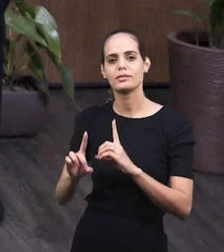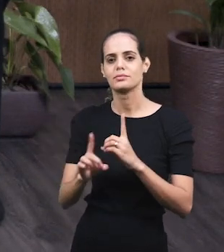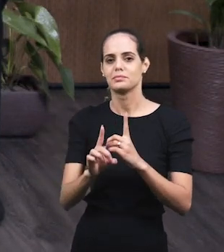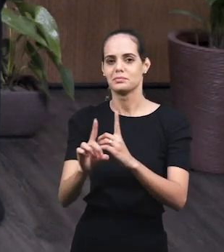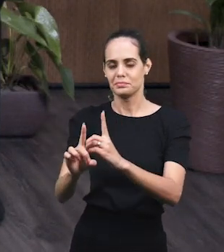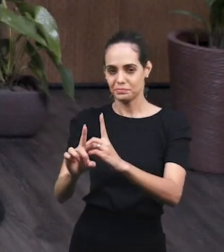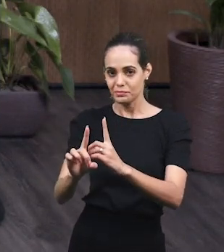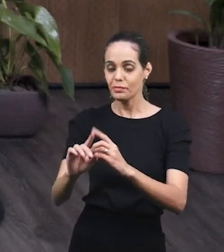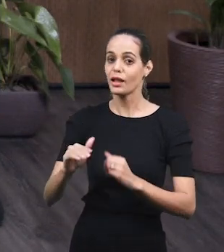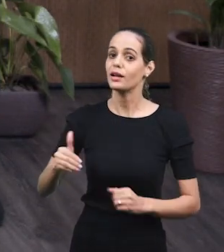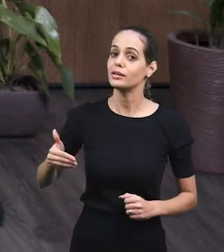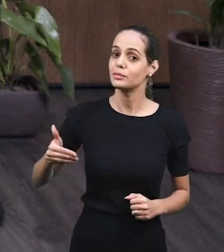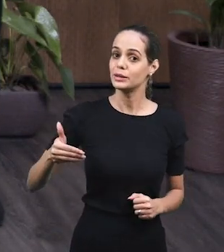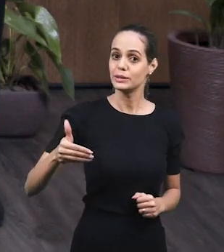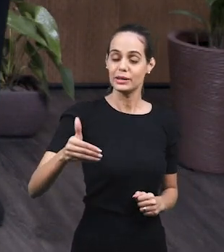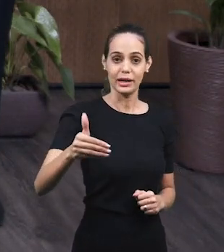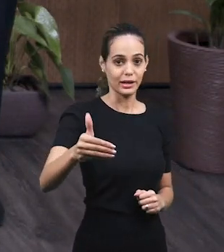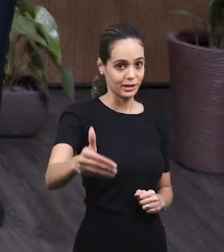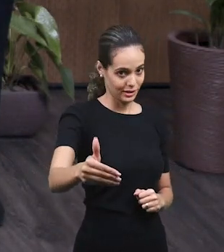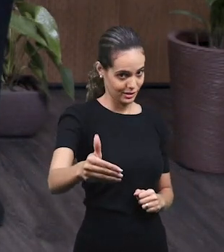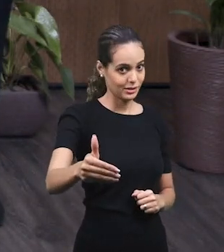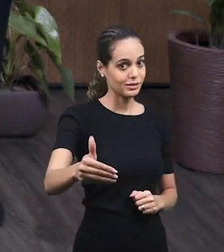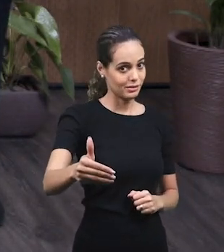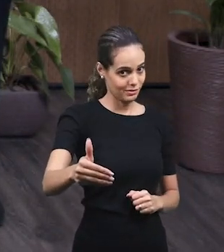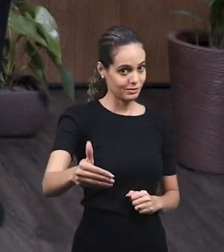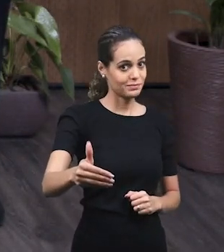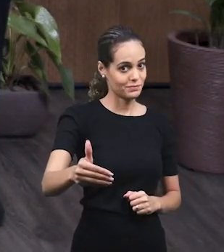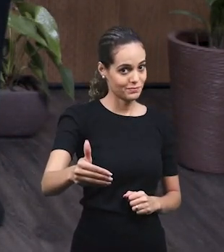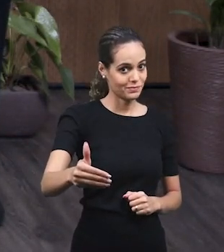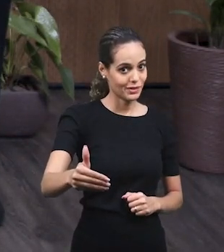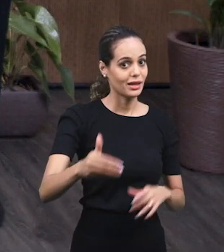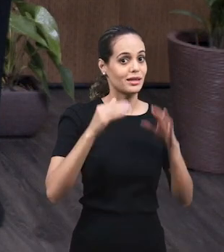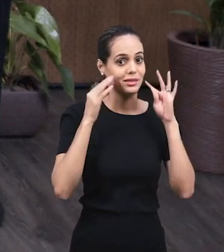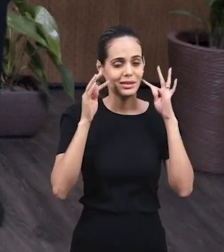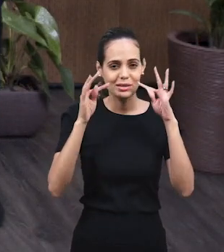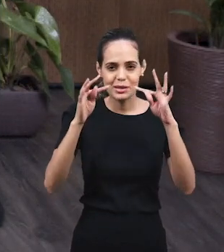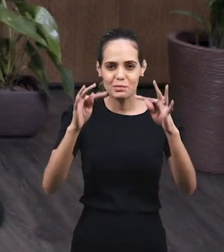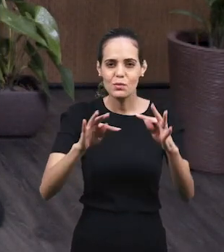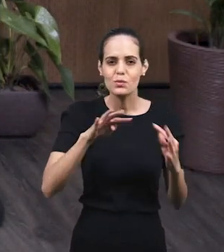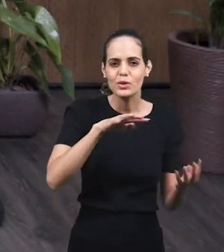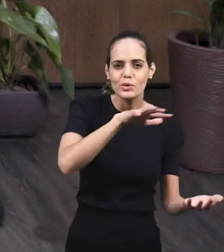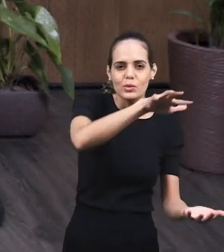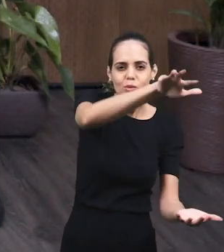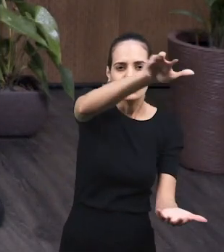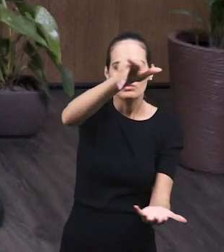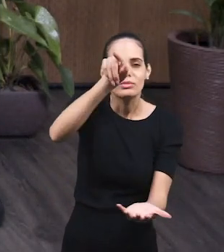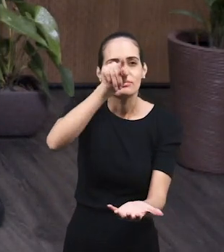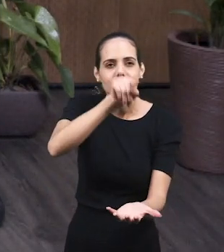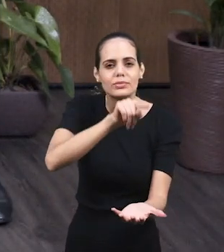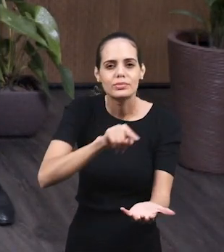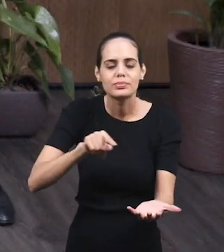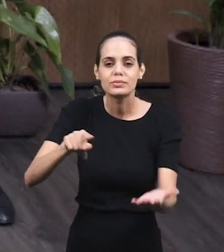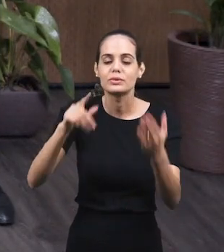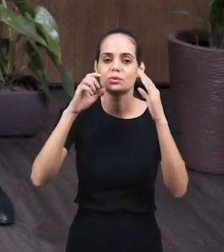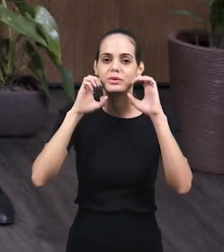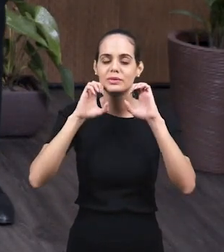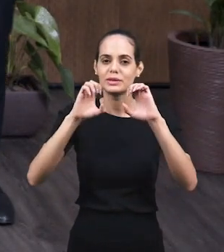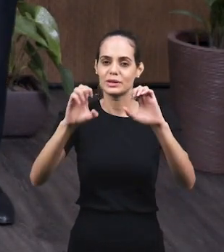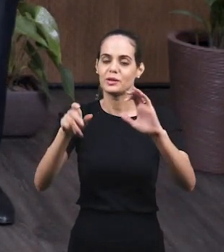du Saint-Esprit. À partir de ce versement de l'Esprit, il